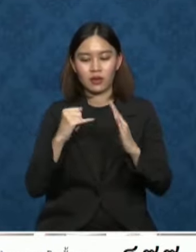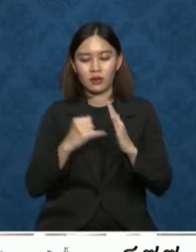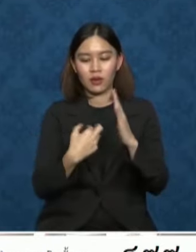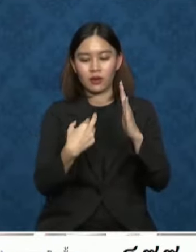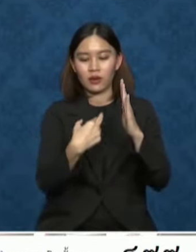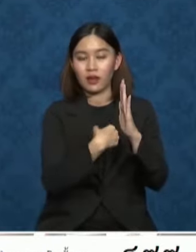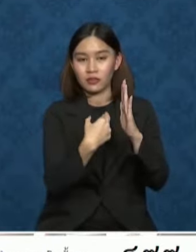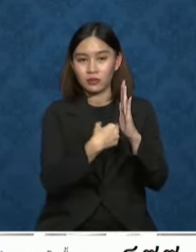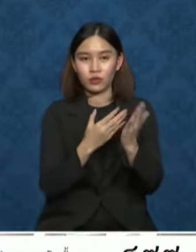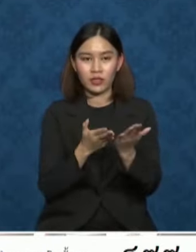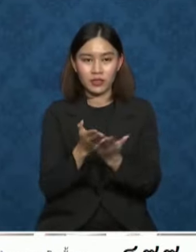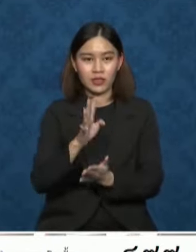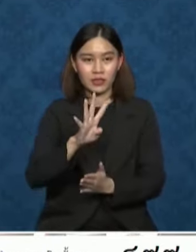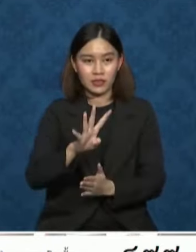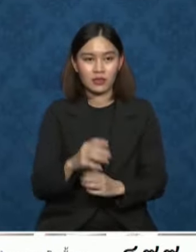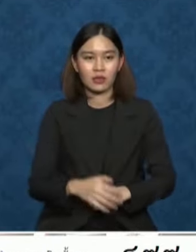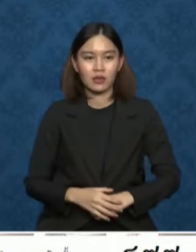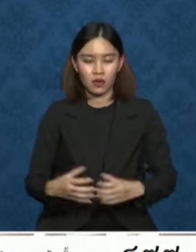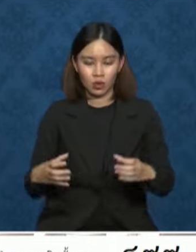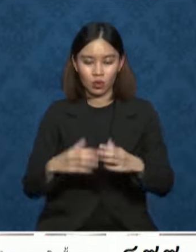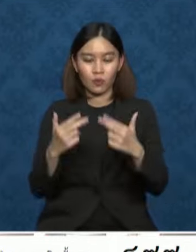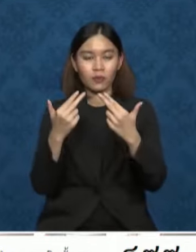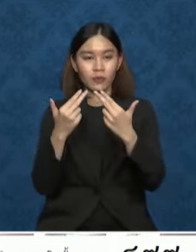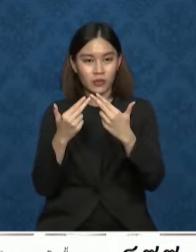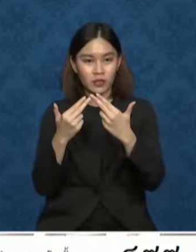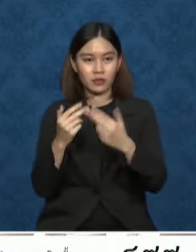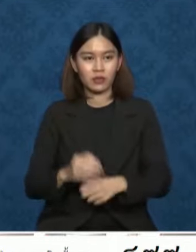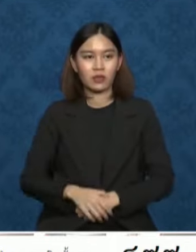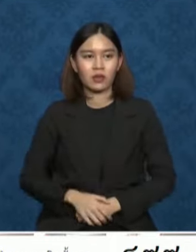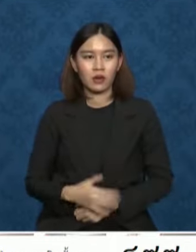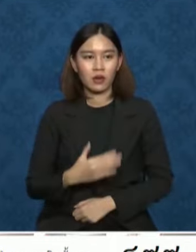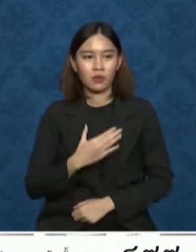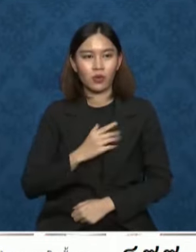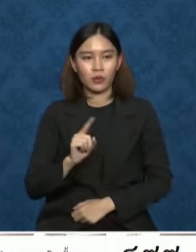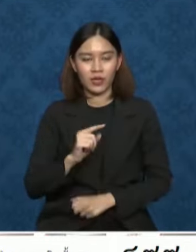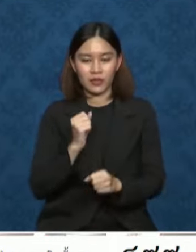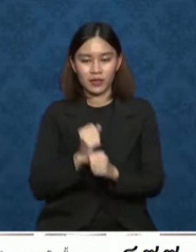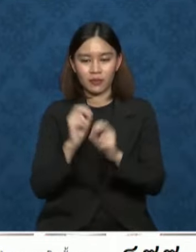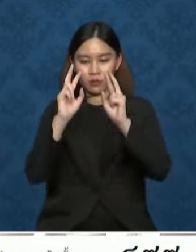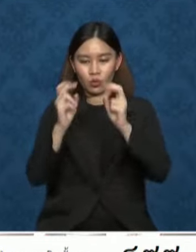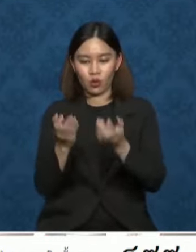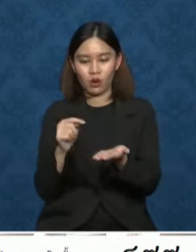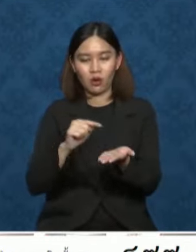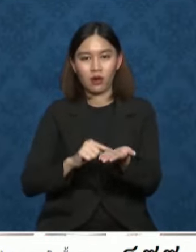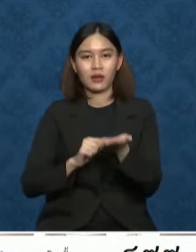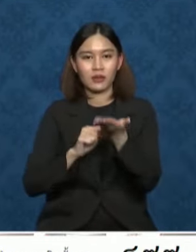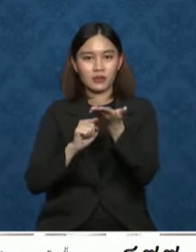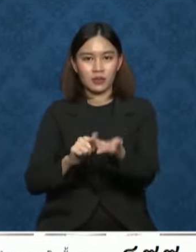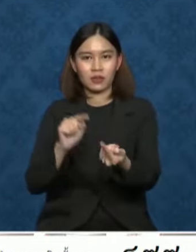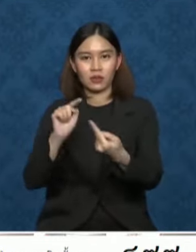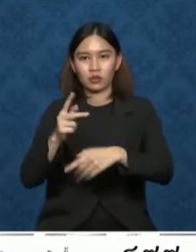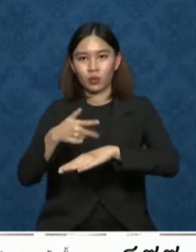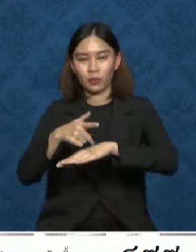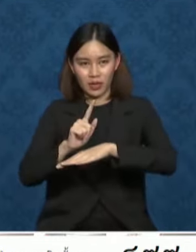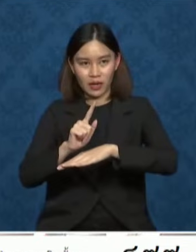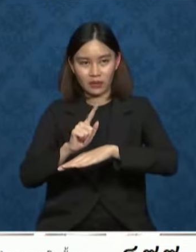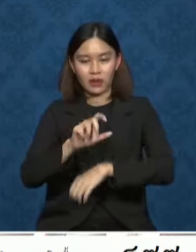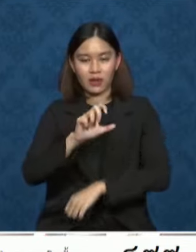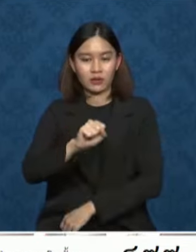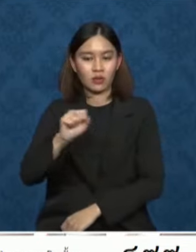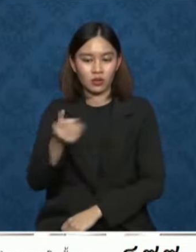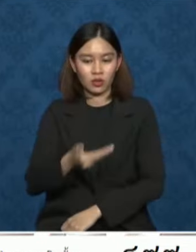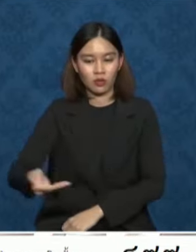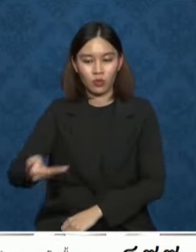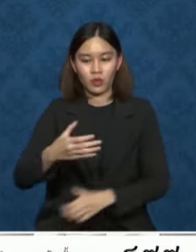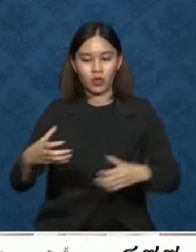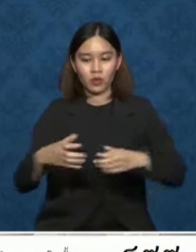ิาชุรี K4 พักรวมไทย สรชาติทานปทครัผมได้ทำยัตติเสนอท่ประทาน ให้สภาผู้ทราสดร